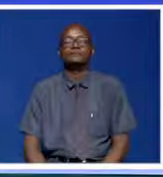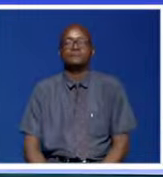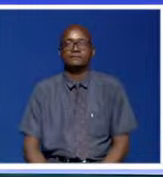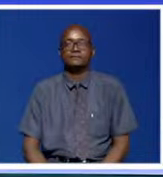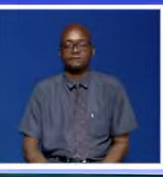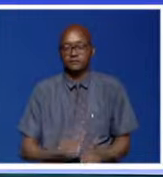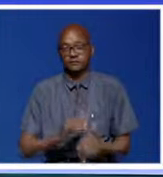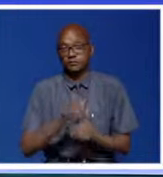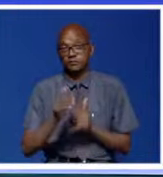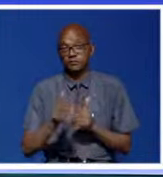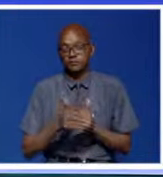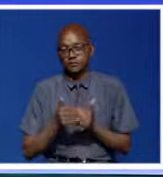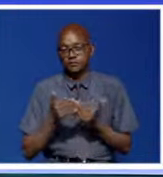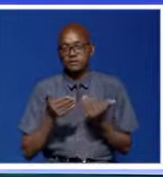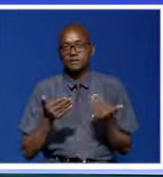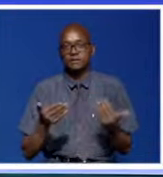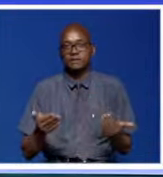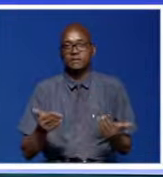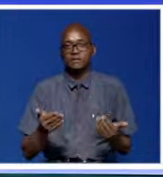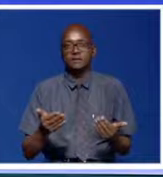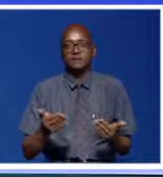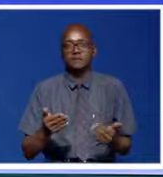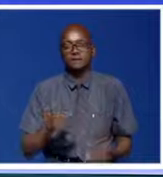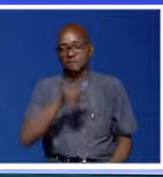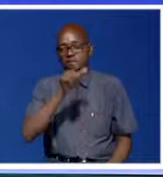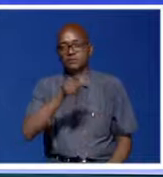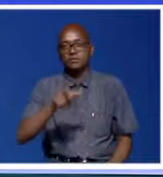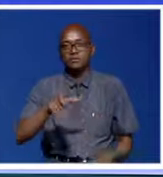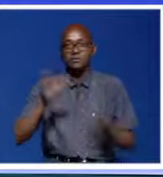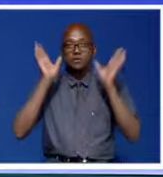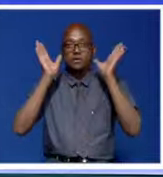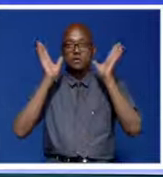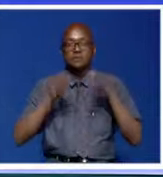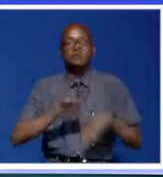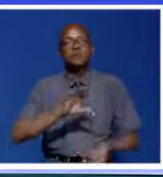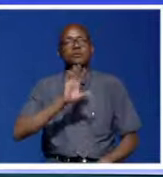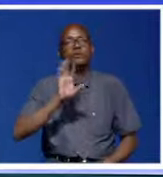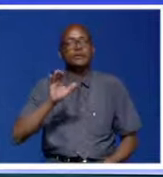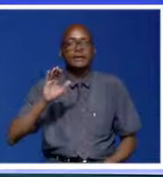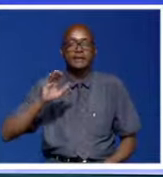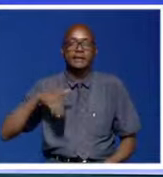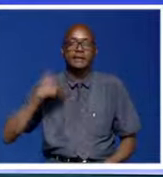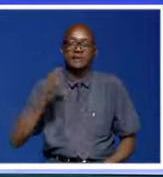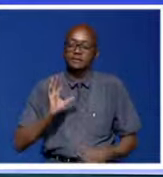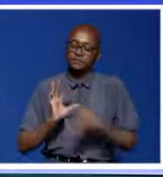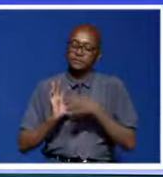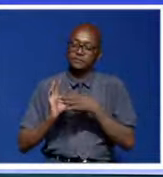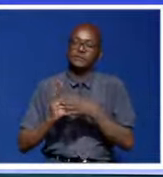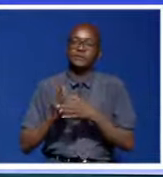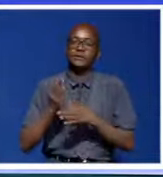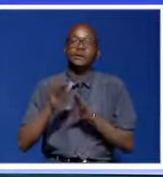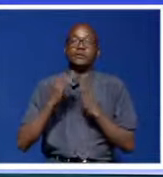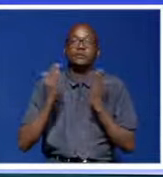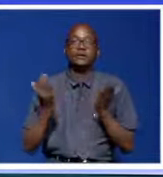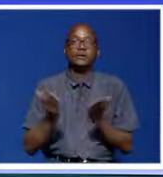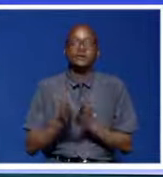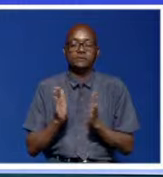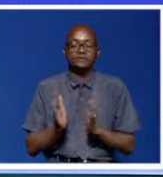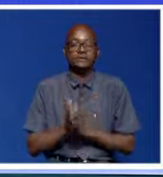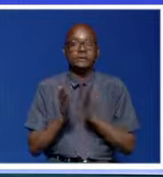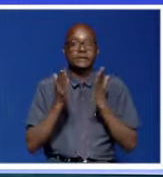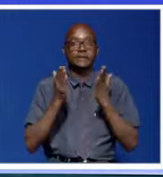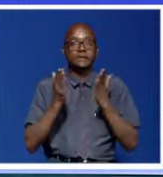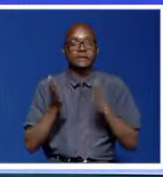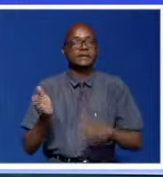Tumerejea na kukumbusha hii ni Azam News. Waislamu kote nchini kesho wataungana na wenzao wengine duniani kusherekea siku ya